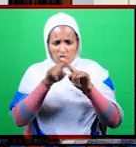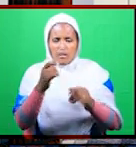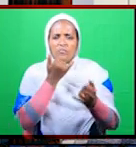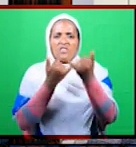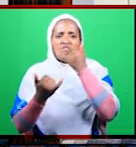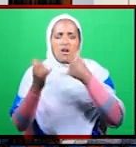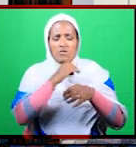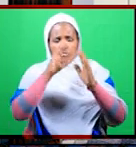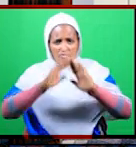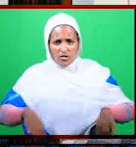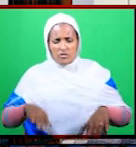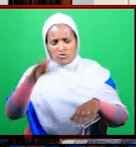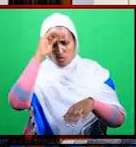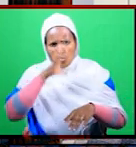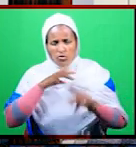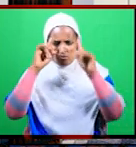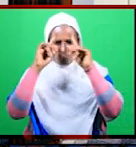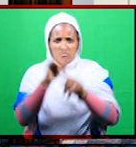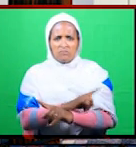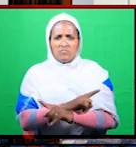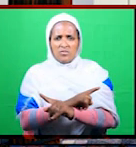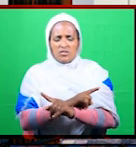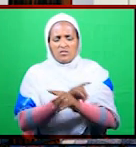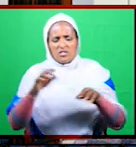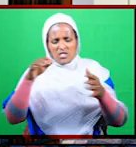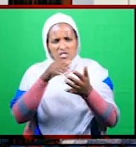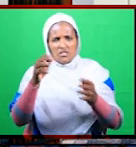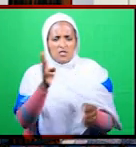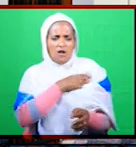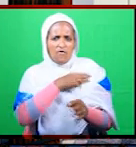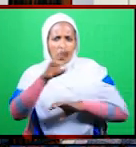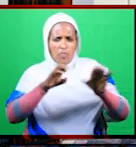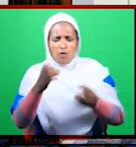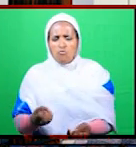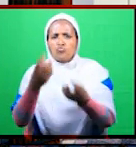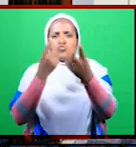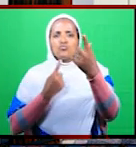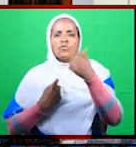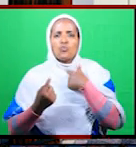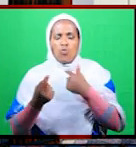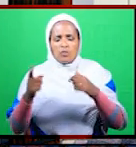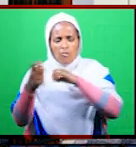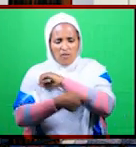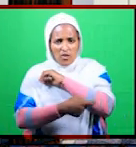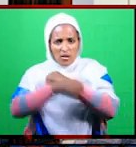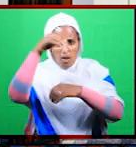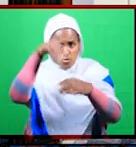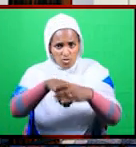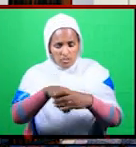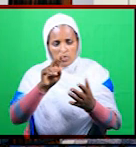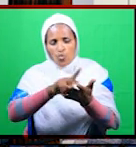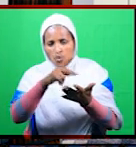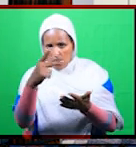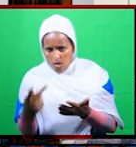ግን በጥፋትና በመፍረስ ሰዎችን በሚያሰጥምና በሚያሰንፍ በሚጎዳም በብዙ ምኞት በፈተና